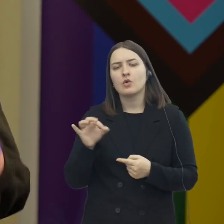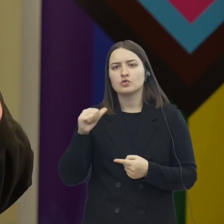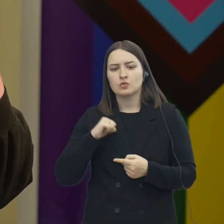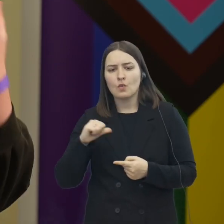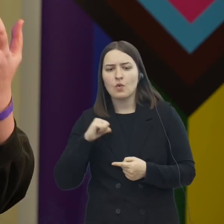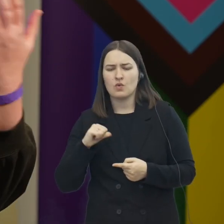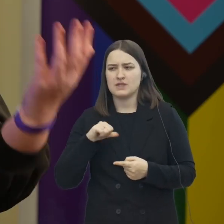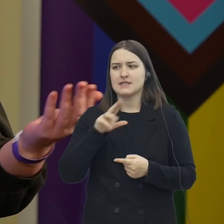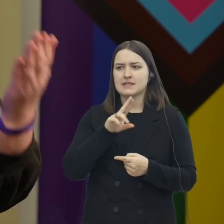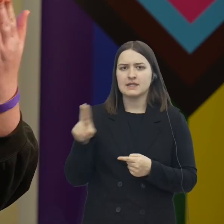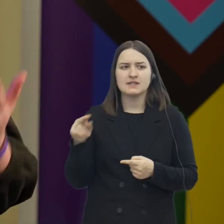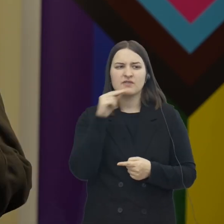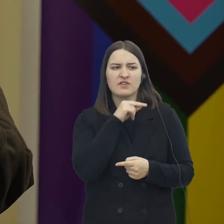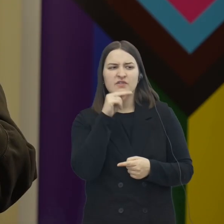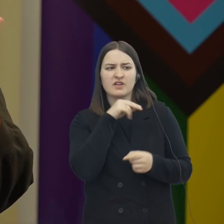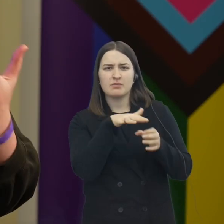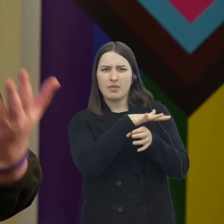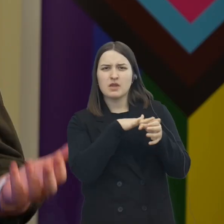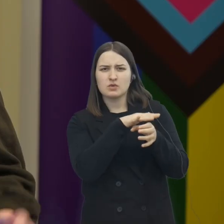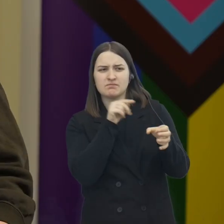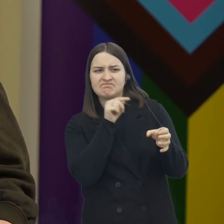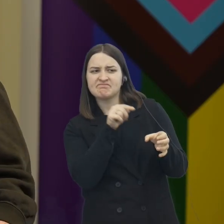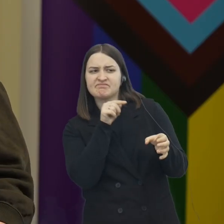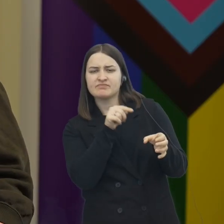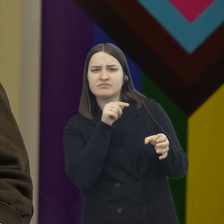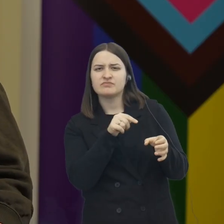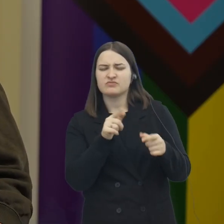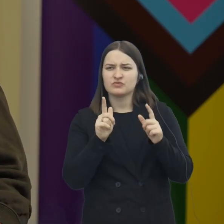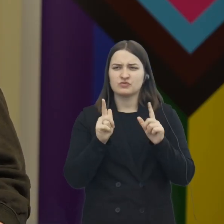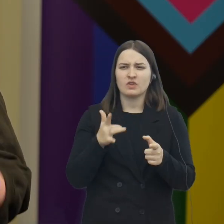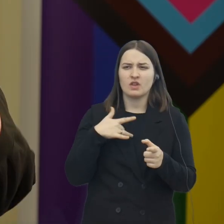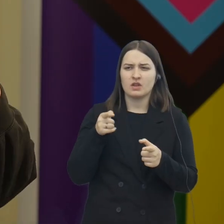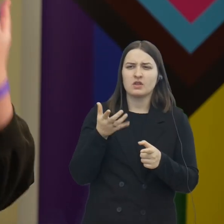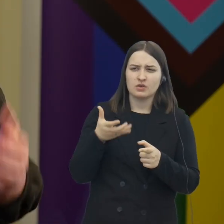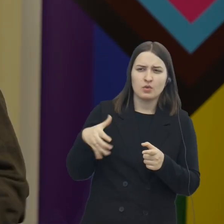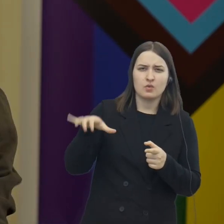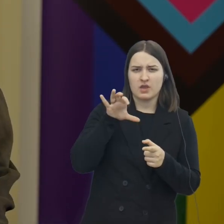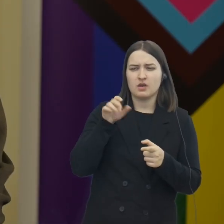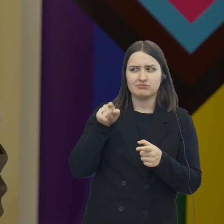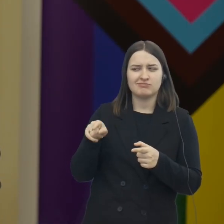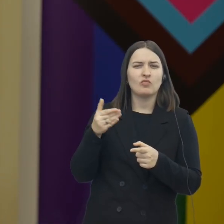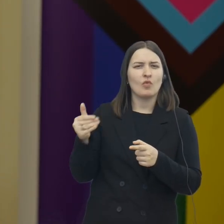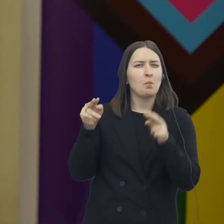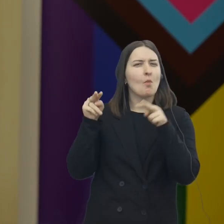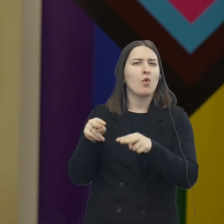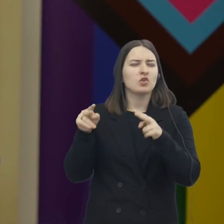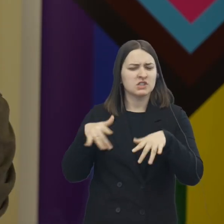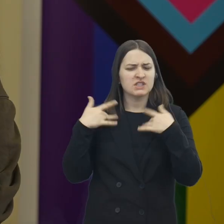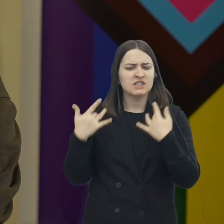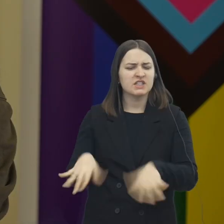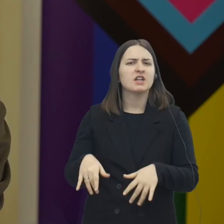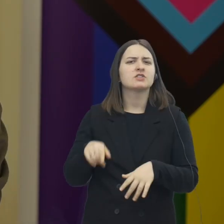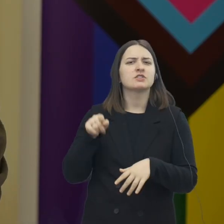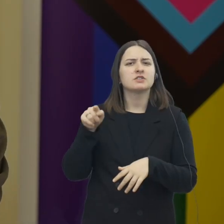bendruomenę, jie tikėtina labiau ir yra linkę į tą radikalizaciją, pasigauti tuos, sakykime,